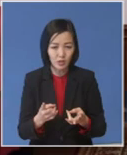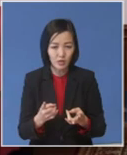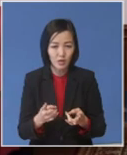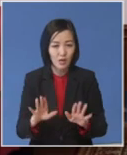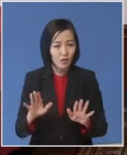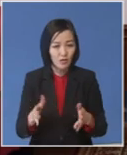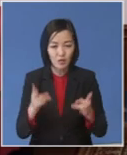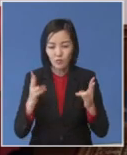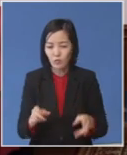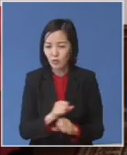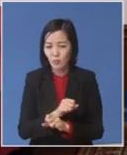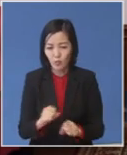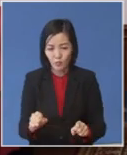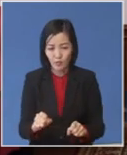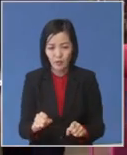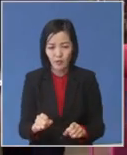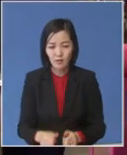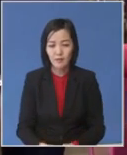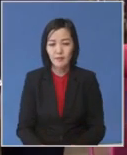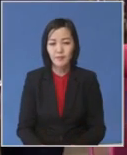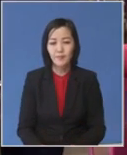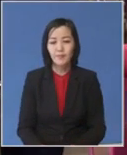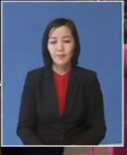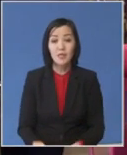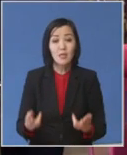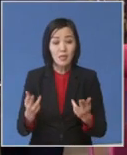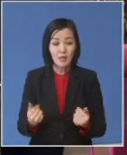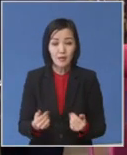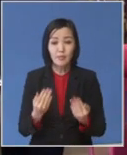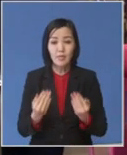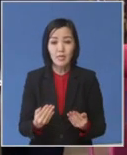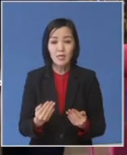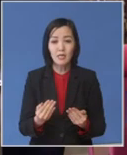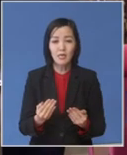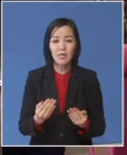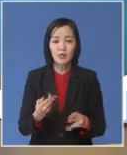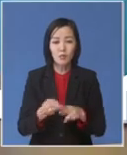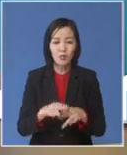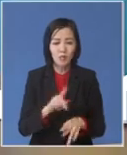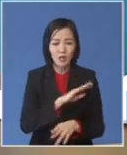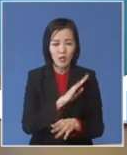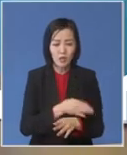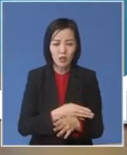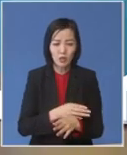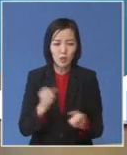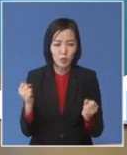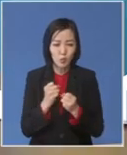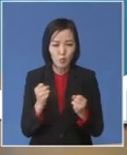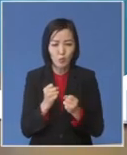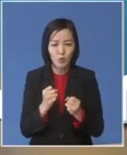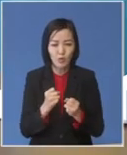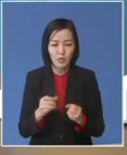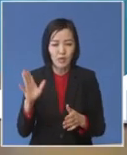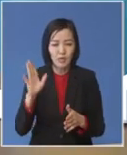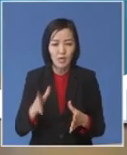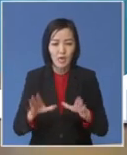бұндай үлкен қауіп болмас еді. Иә, биылғы ақпан ағықпа боранмен басталды, ақыры сай-салаға сіңбей, лақылдап